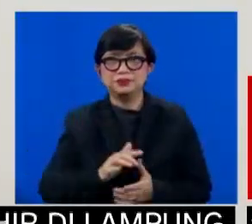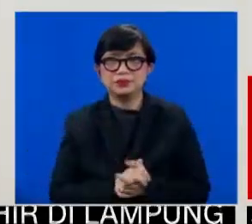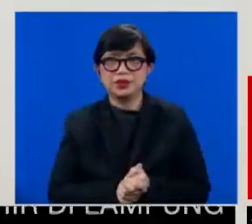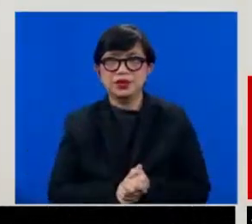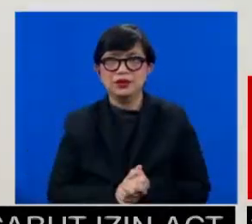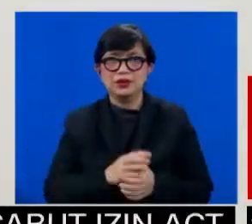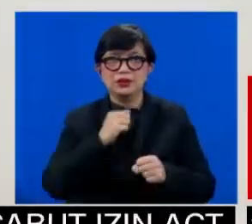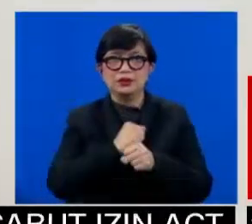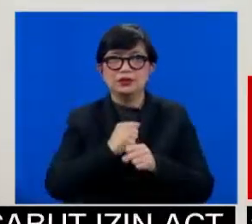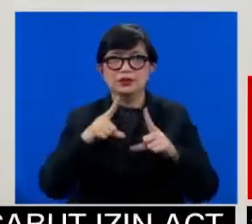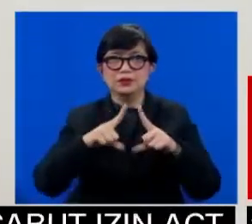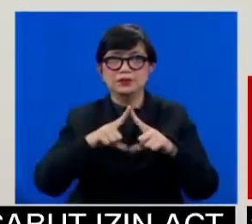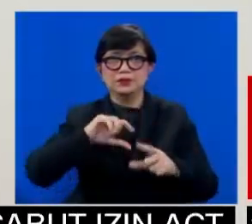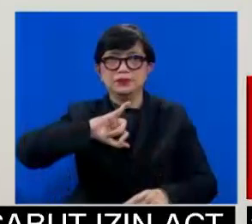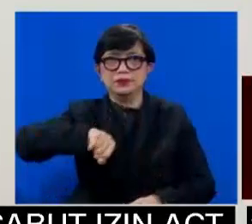dulu nih.